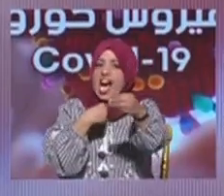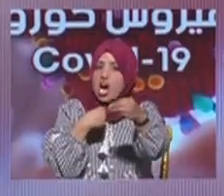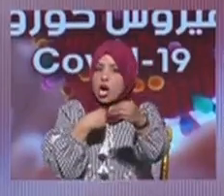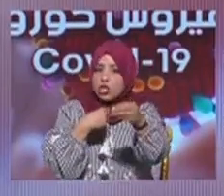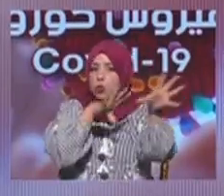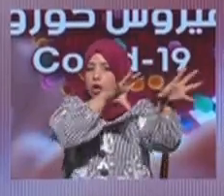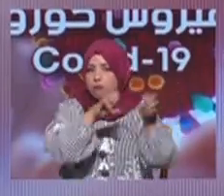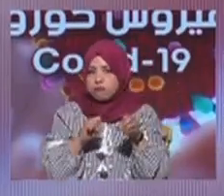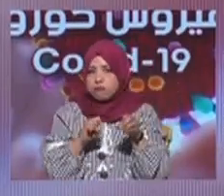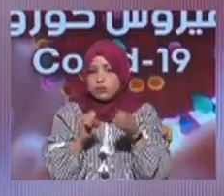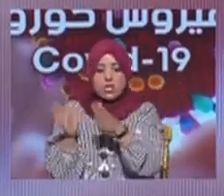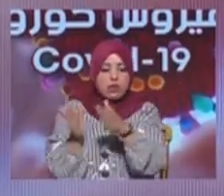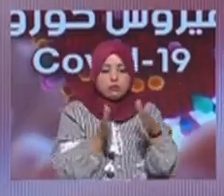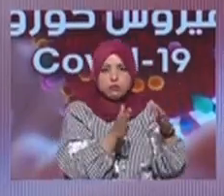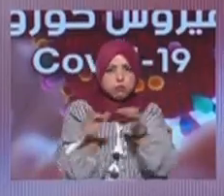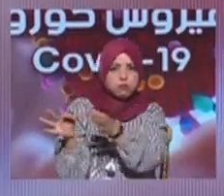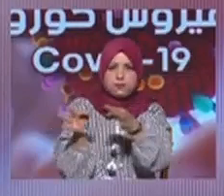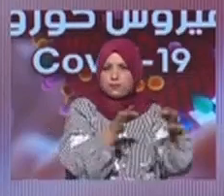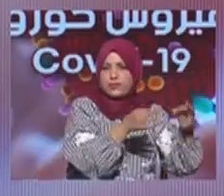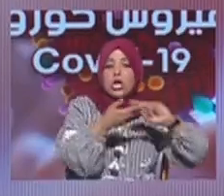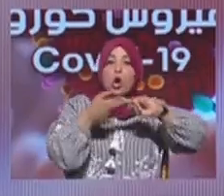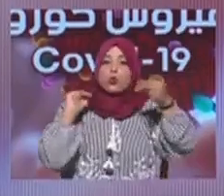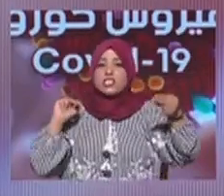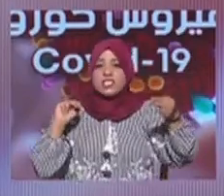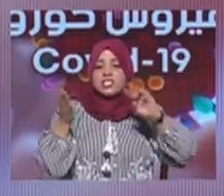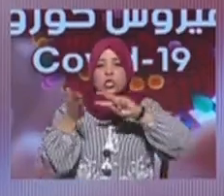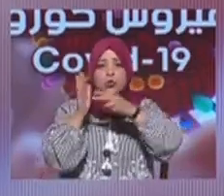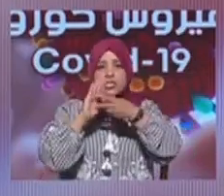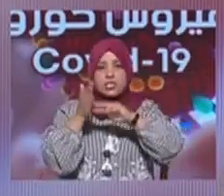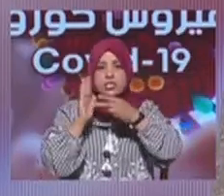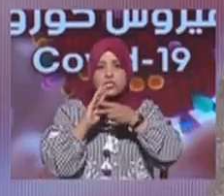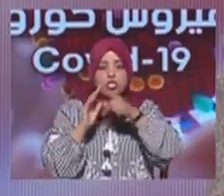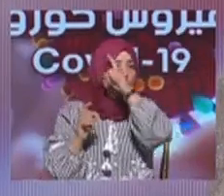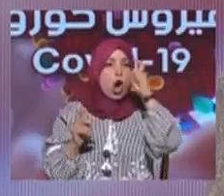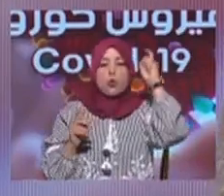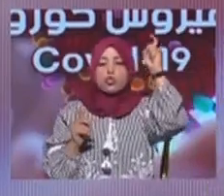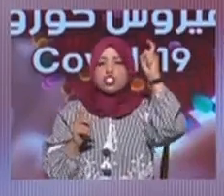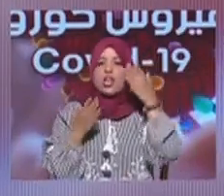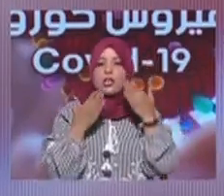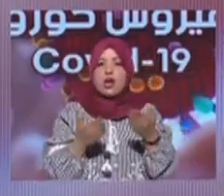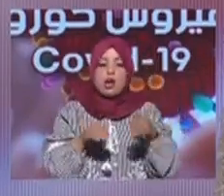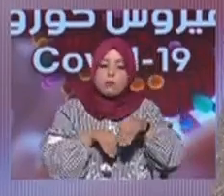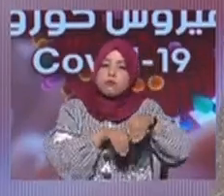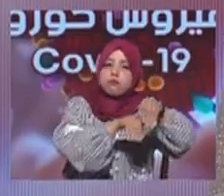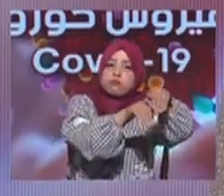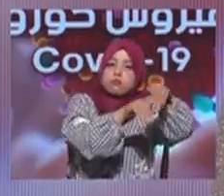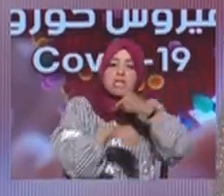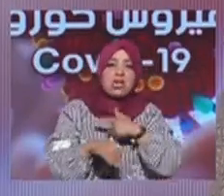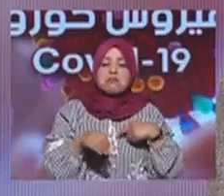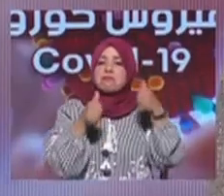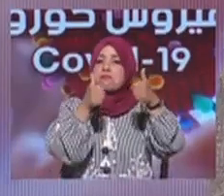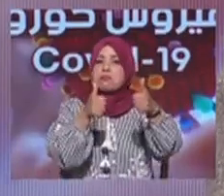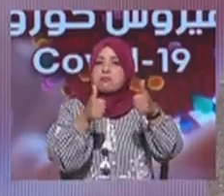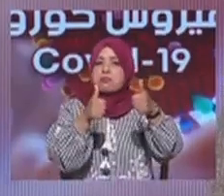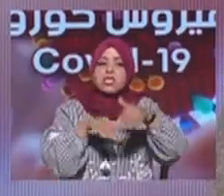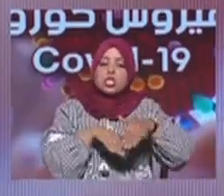نقوموا بعمليه التقصي النشيط اللي هي اورينتي، وان شاء الله يا ربي نخلطوا باش نكملوا